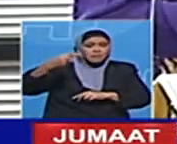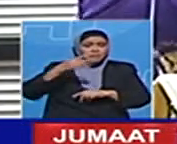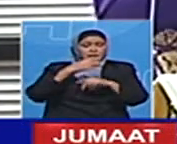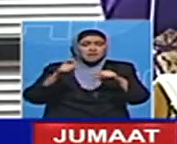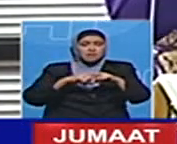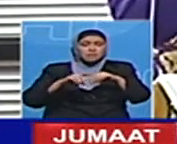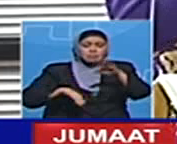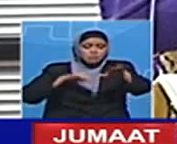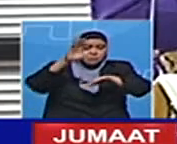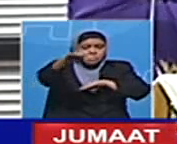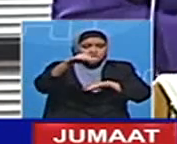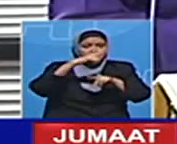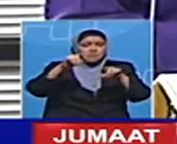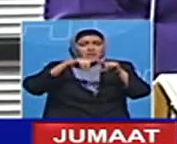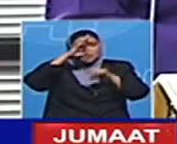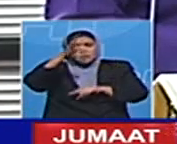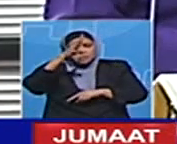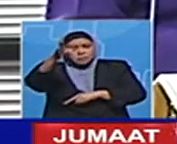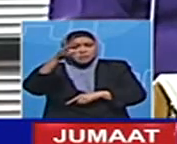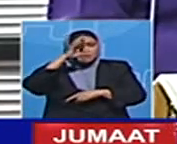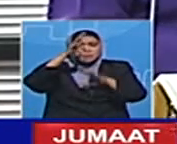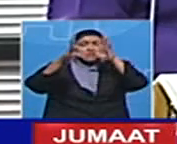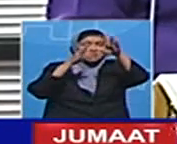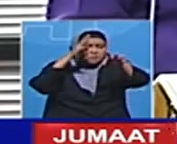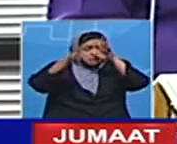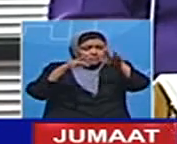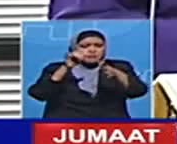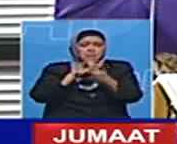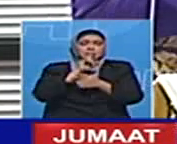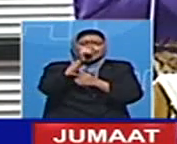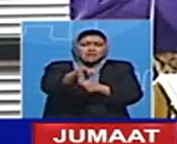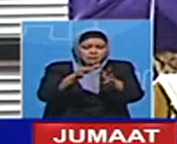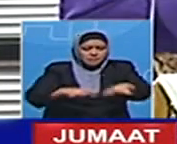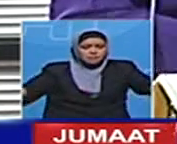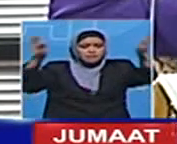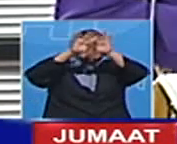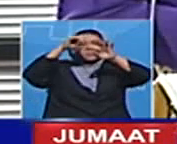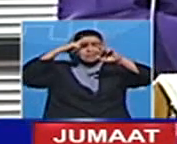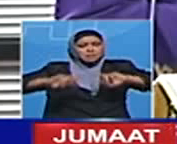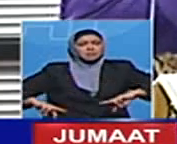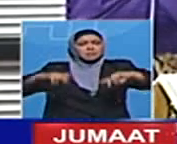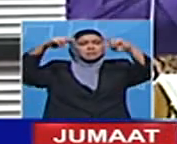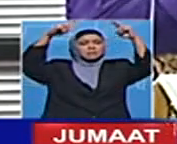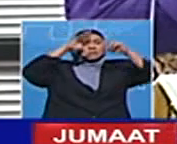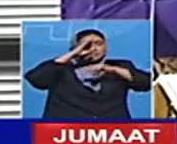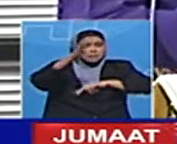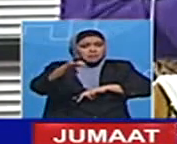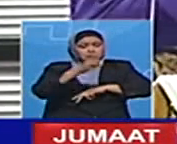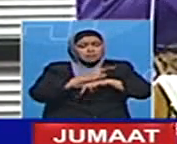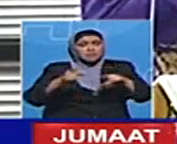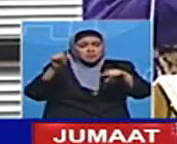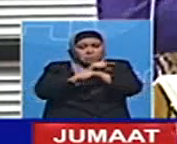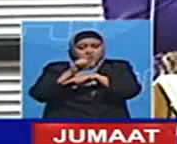kreativiti adalah kritikal untuk meningkatkan produktiviti kita penggunaan teknologi hijau akan turut